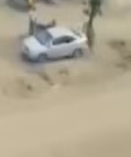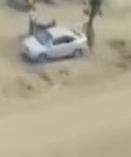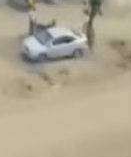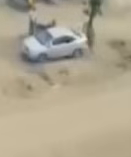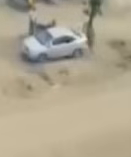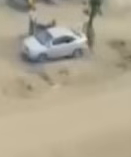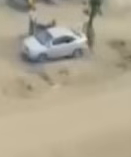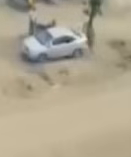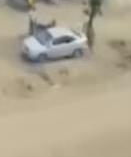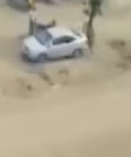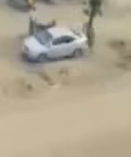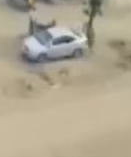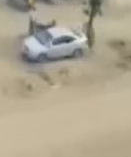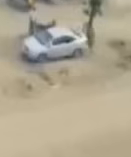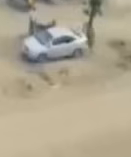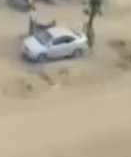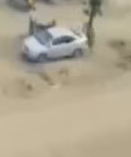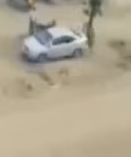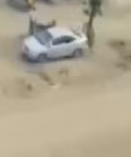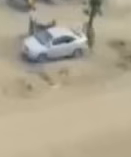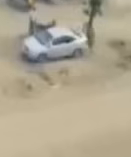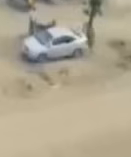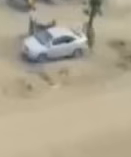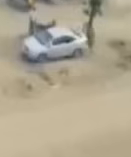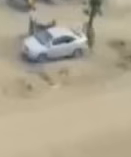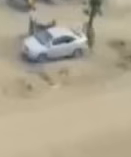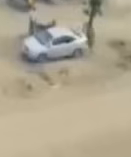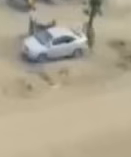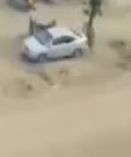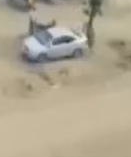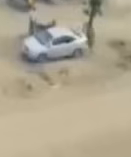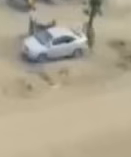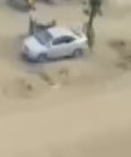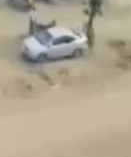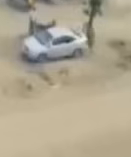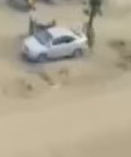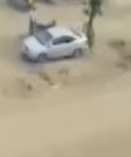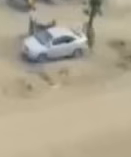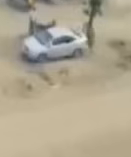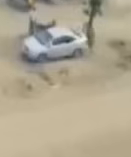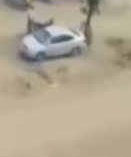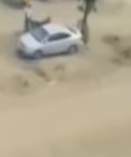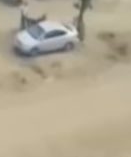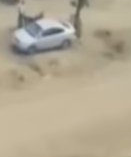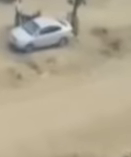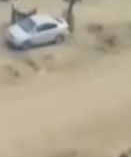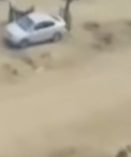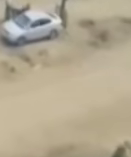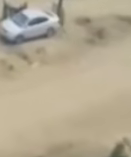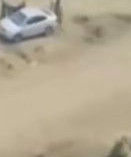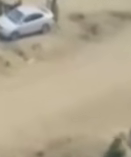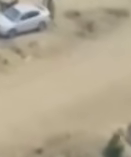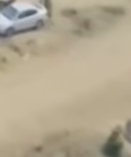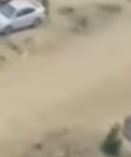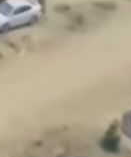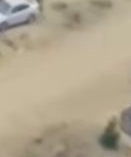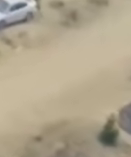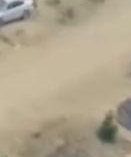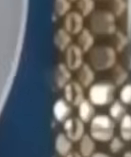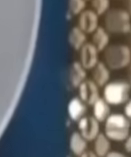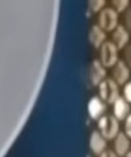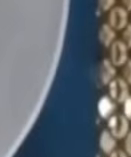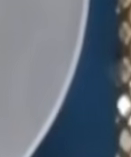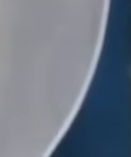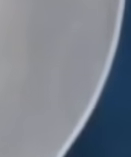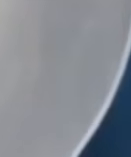naddala ebikwatagana ne appetite. Tuyambye bamaama abangi mu nsi yonna okufuna akamwenyumwenyu nga naawe k'onatera okufuna ng'okozesa